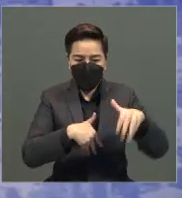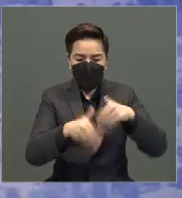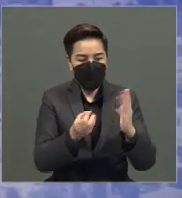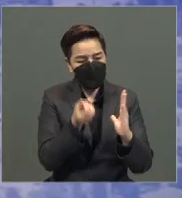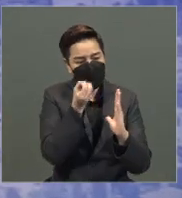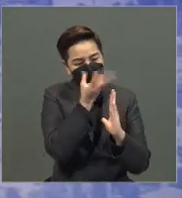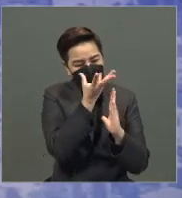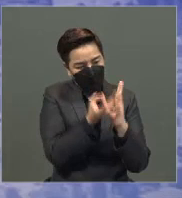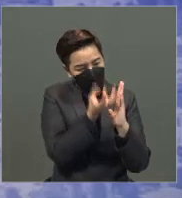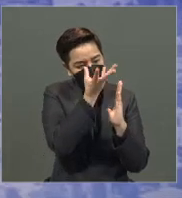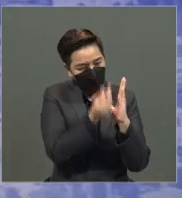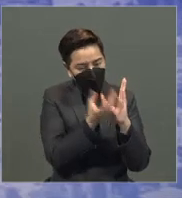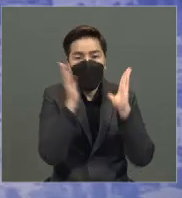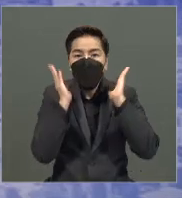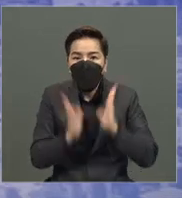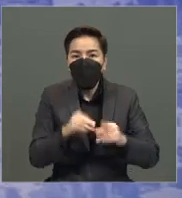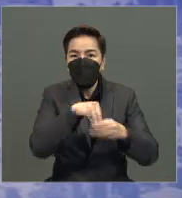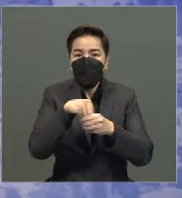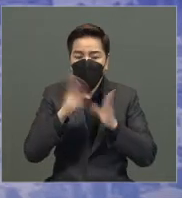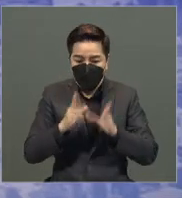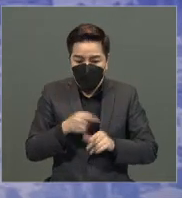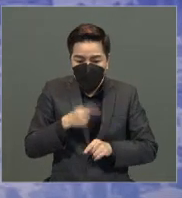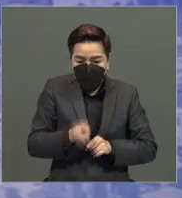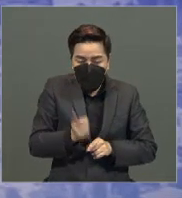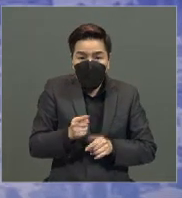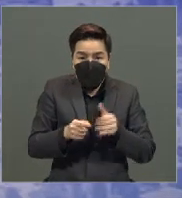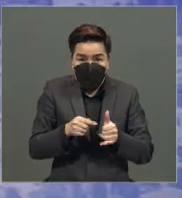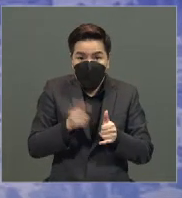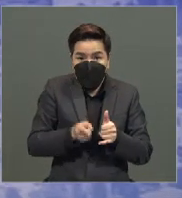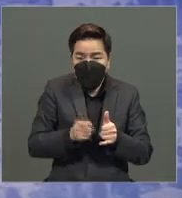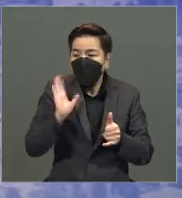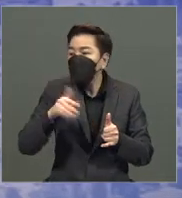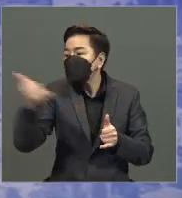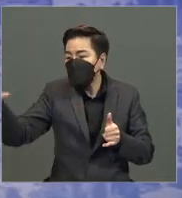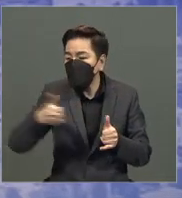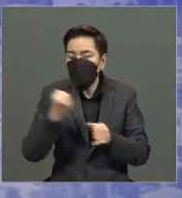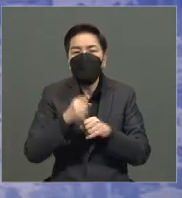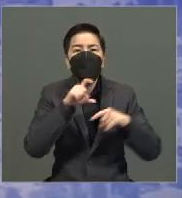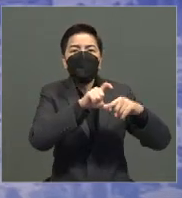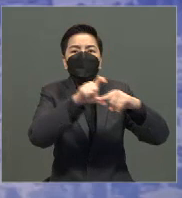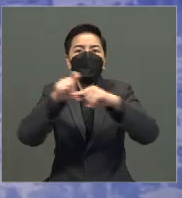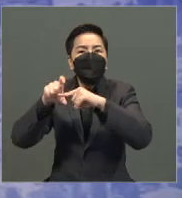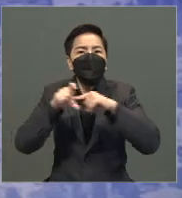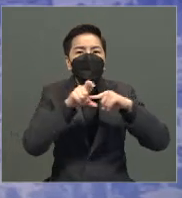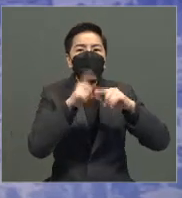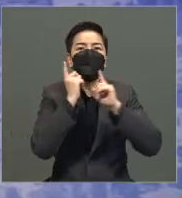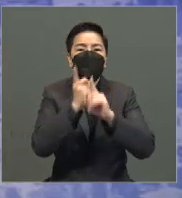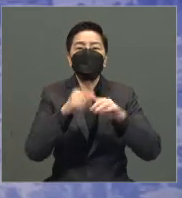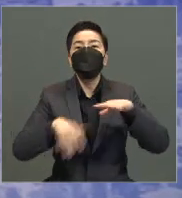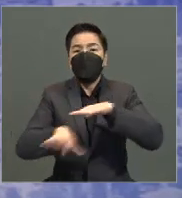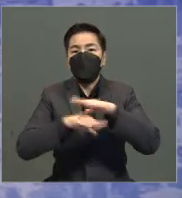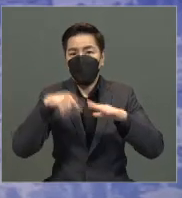ในจังหวัดนั้นๆรวมถึงประชากรแฝงด้วยอันนี้ถ้าพูดกันสับง่ายๆก็เรียกว่าหารเฉลี่ยตามจำนวนประชากรไปเป็นพื้นฐานก่อ